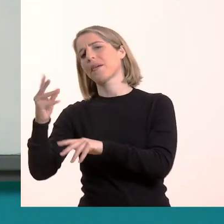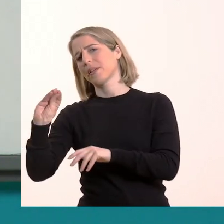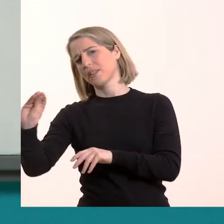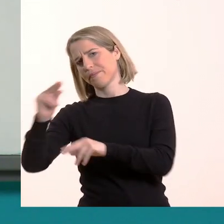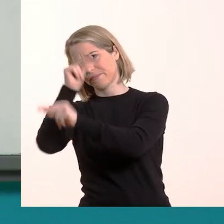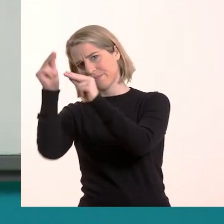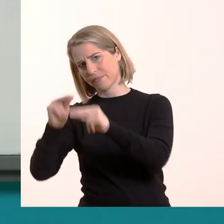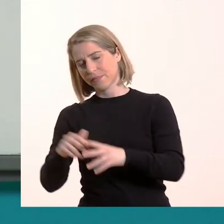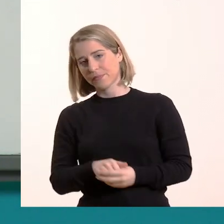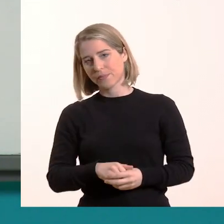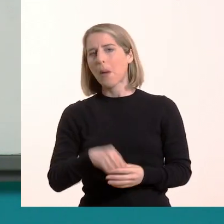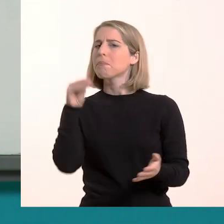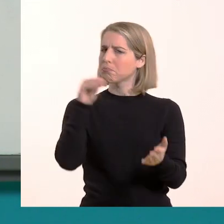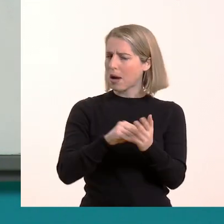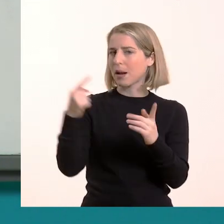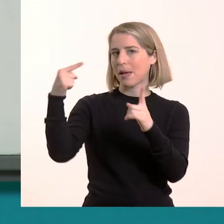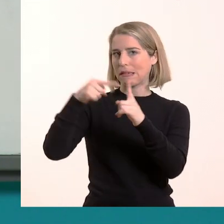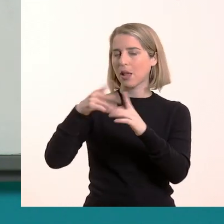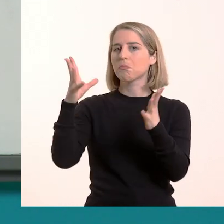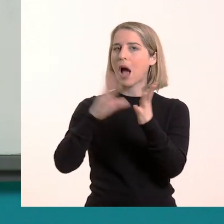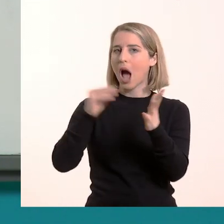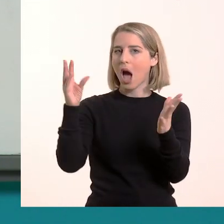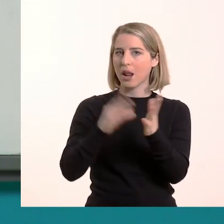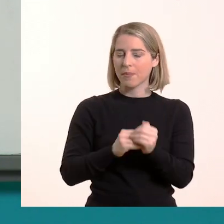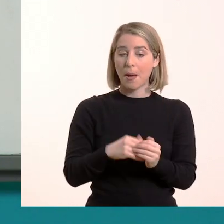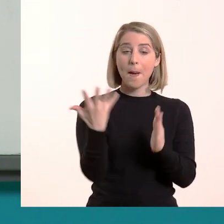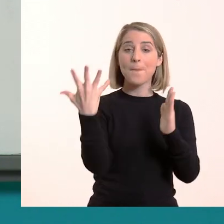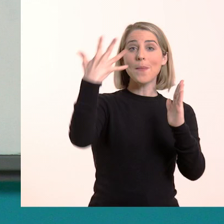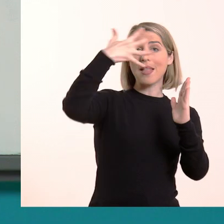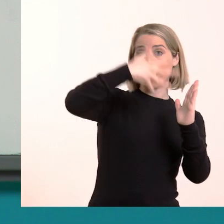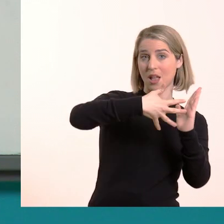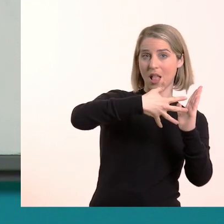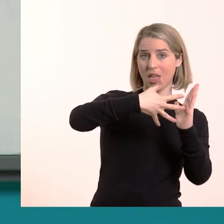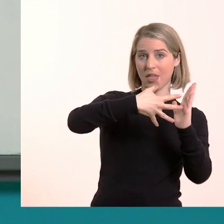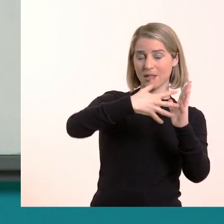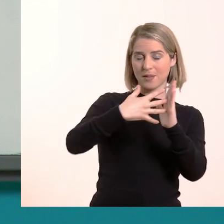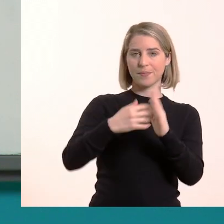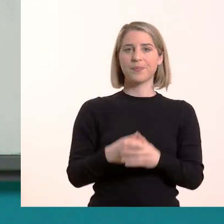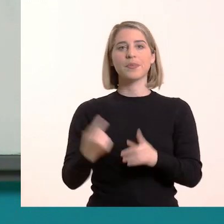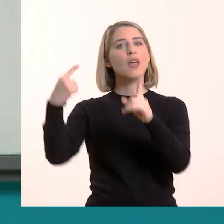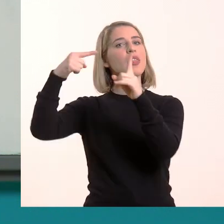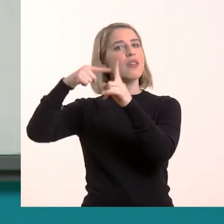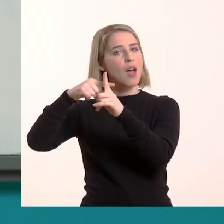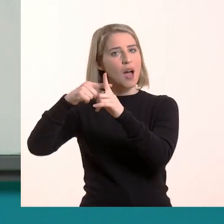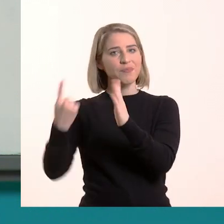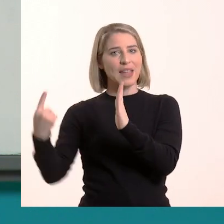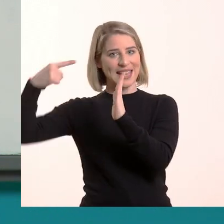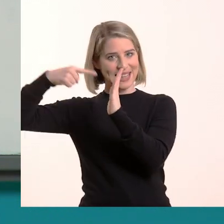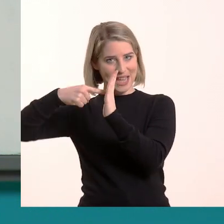Ας κάνω κι άλλο ένα με 1000. Ας πούμε 5.000 δια